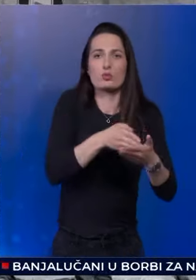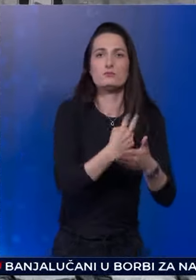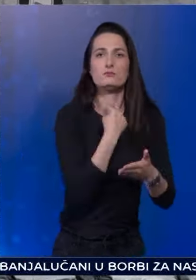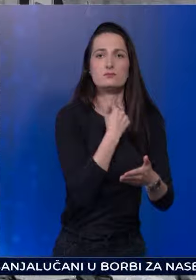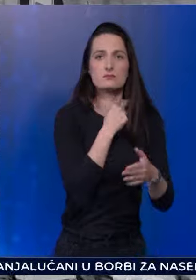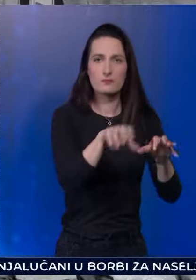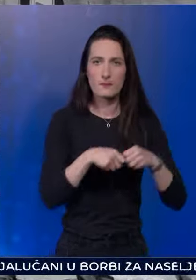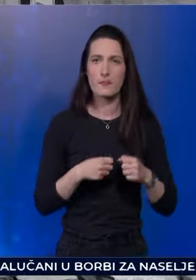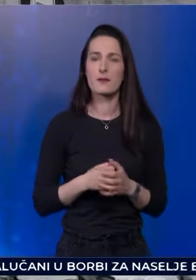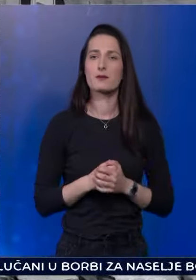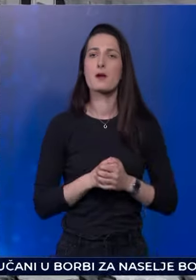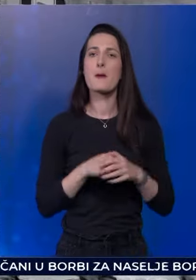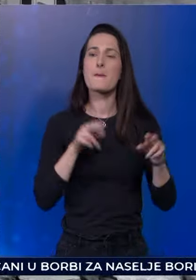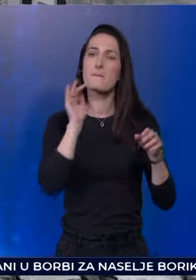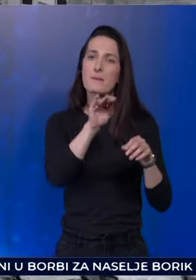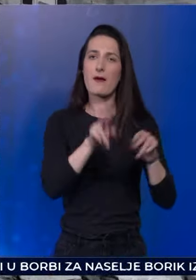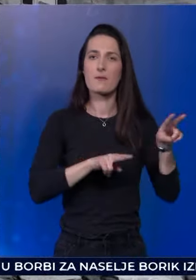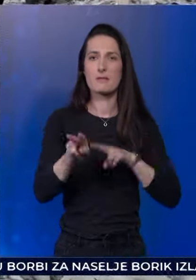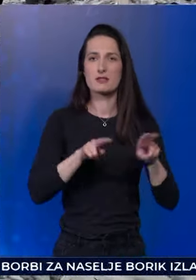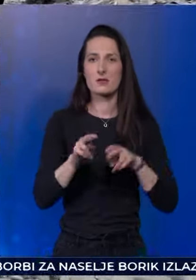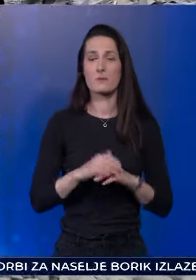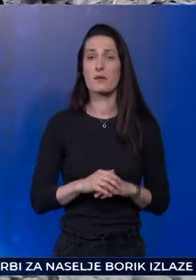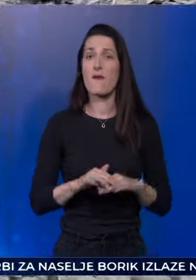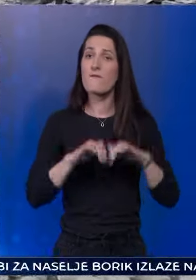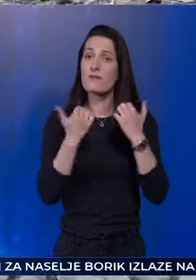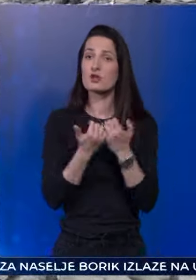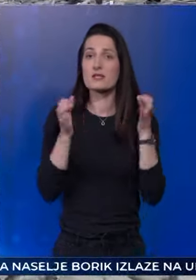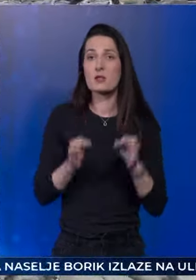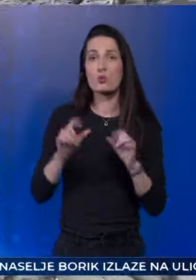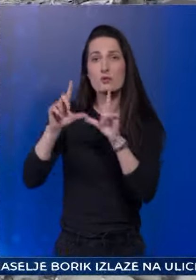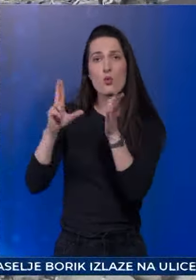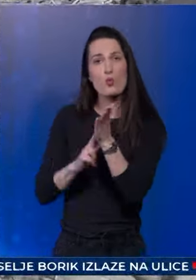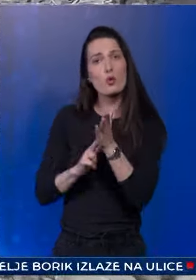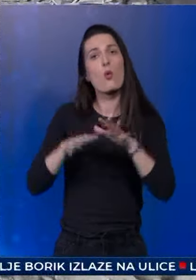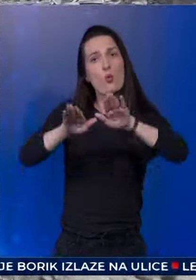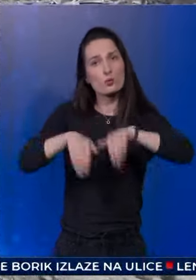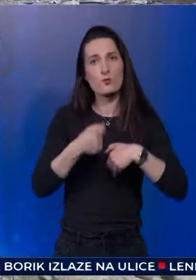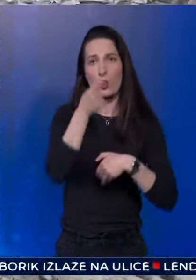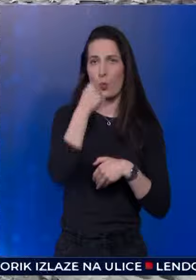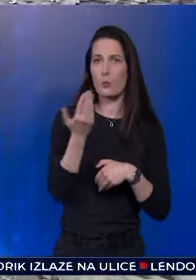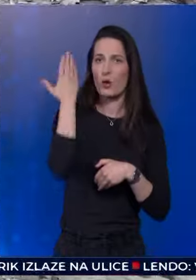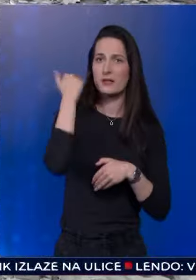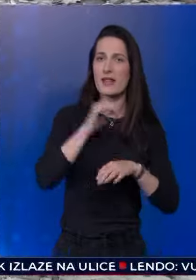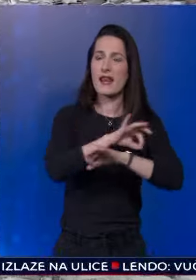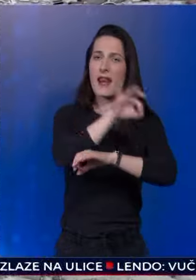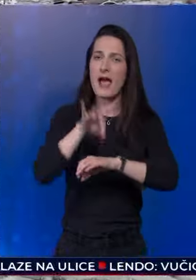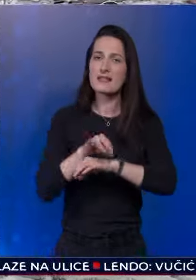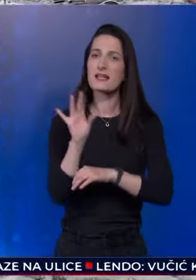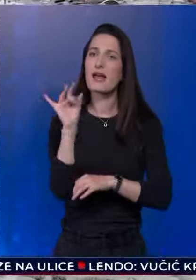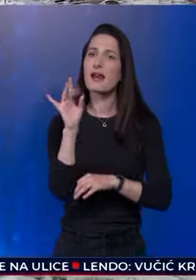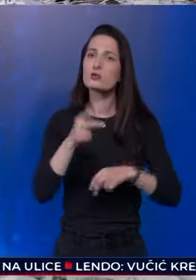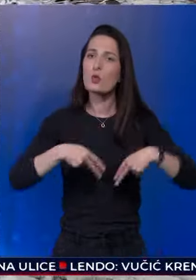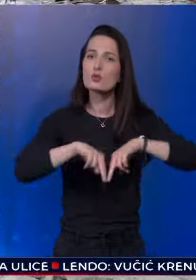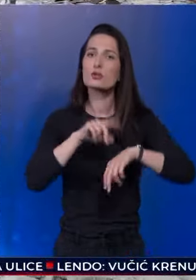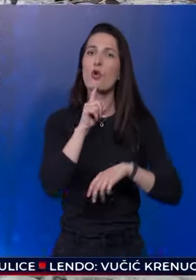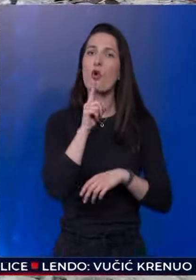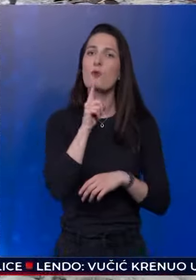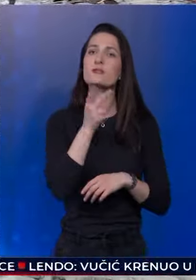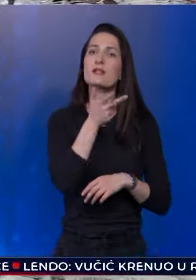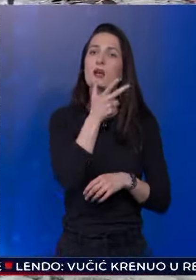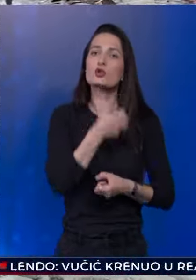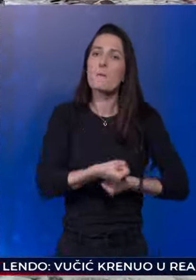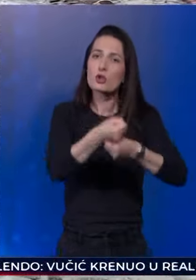do njih, navodi ministarstvo. Vijeće sigurnosti Ujedinjenih naroda usvojilo je u ponedjeljak nacrt rezolucije